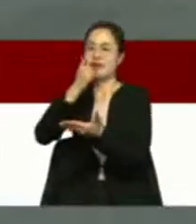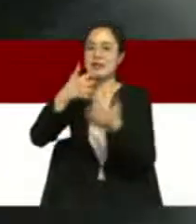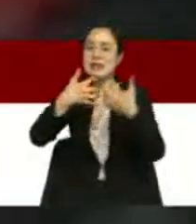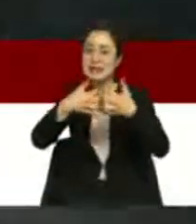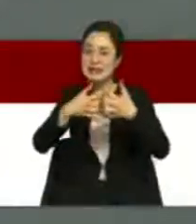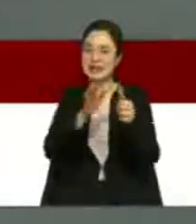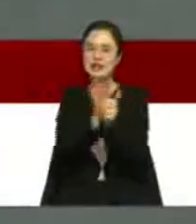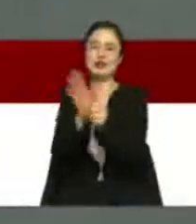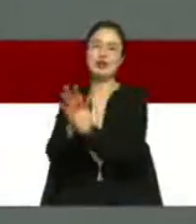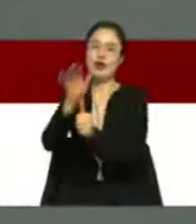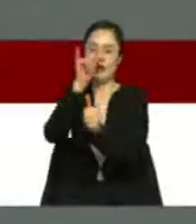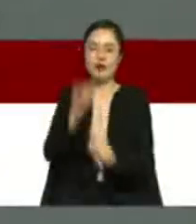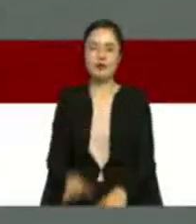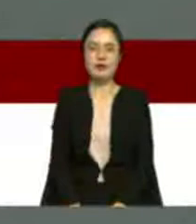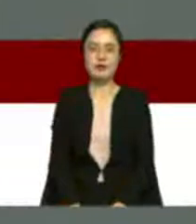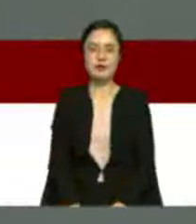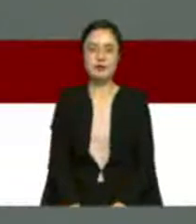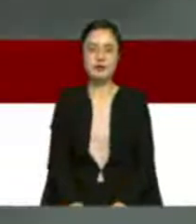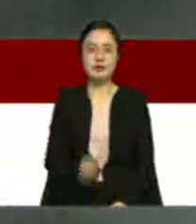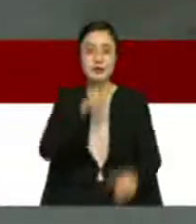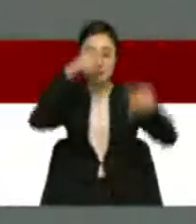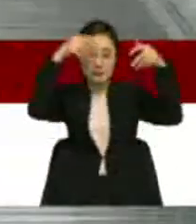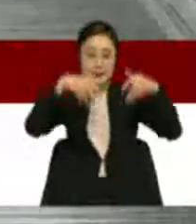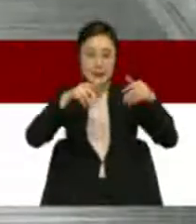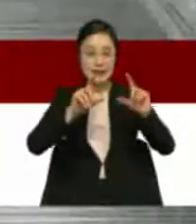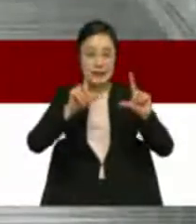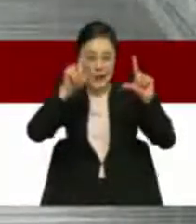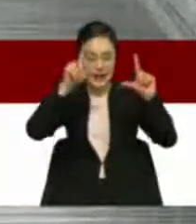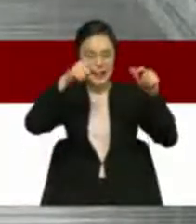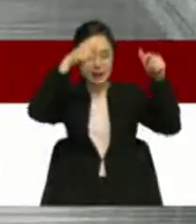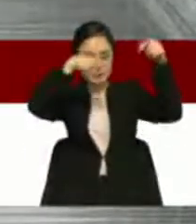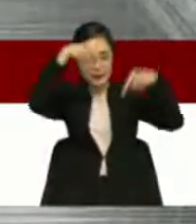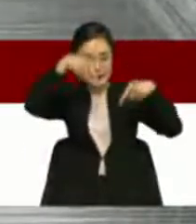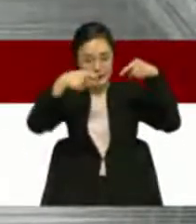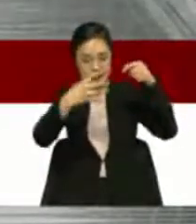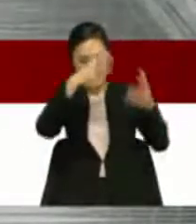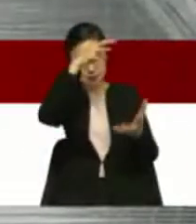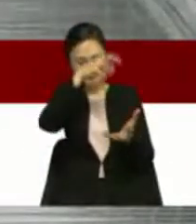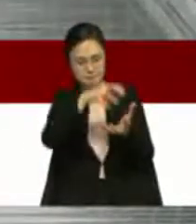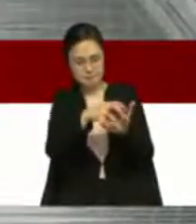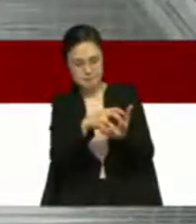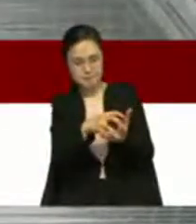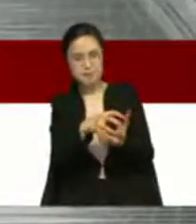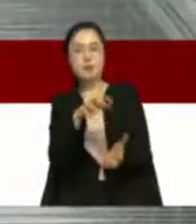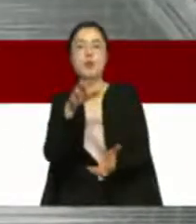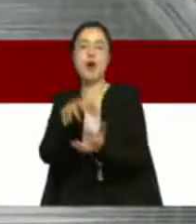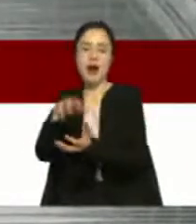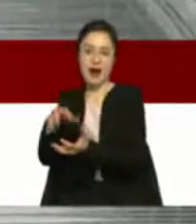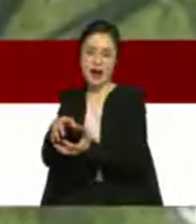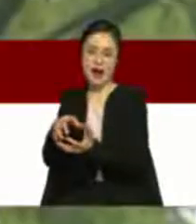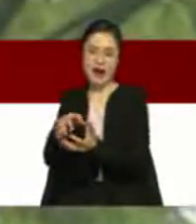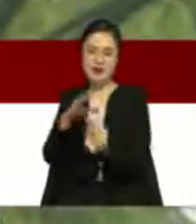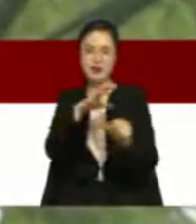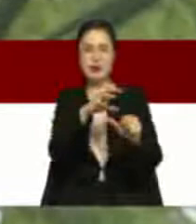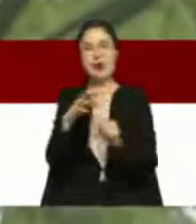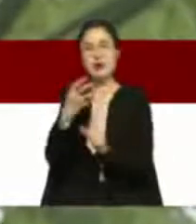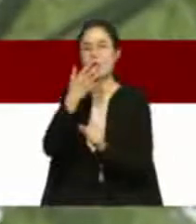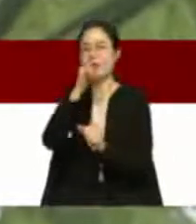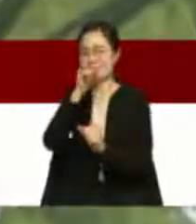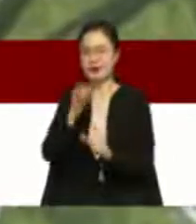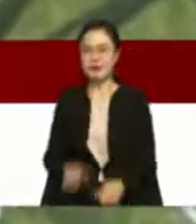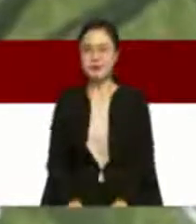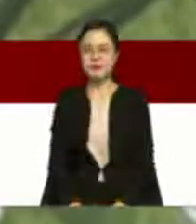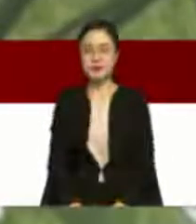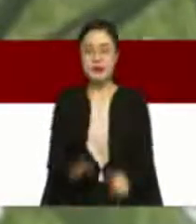등에 내린 빗물을 저장 탱크에 모아 활용하는 시설을 뜻합니다. 소형 빗물 이용 시설의 경우 크기에 따라 지원